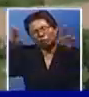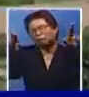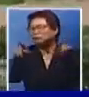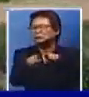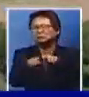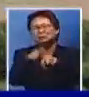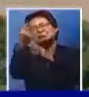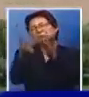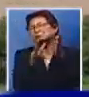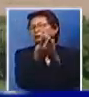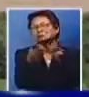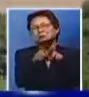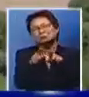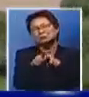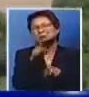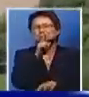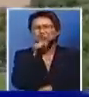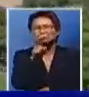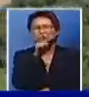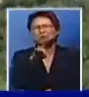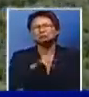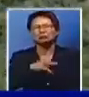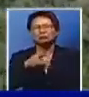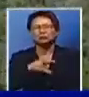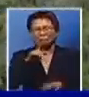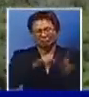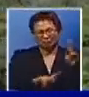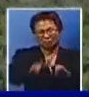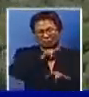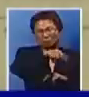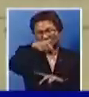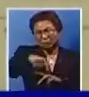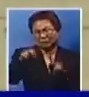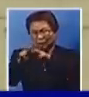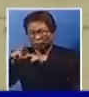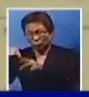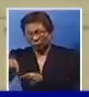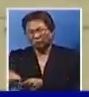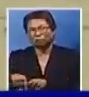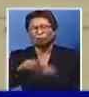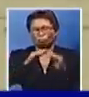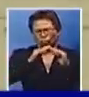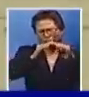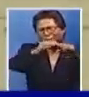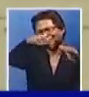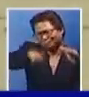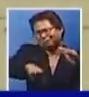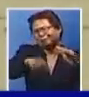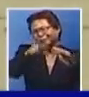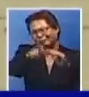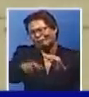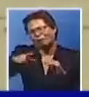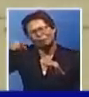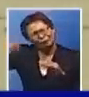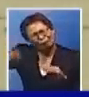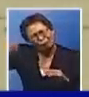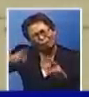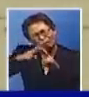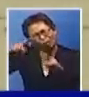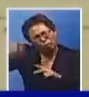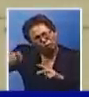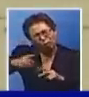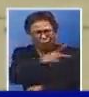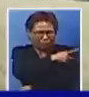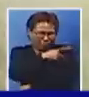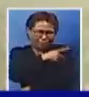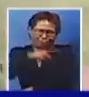jam. Jadi saya rasa memang penduduk Kampung Labang dan orang rumah-rumah panjang sekitar sini memang sangat memerlukan klinik